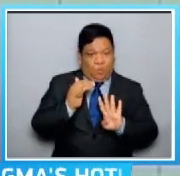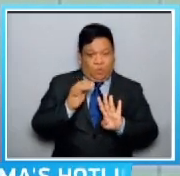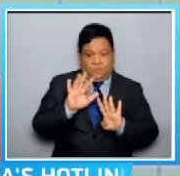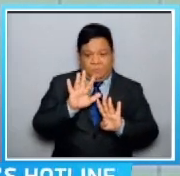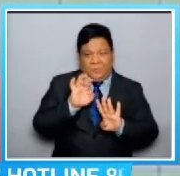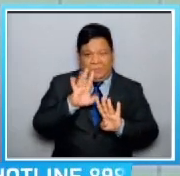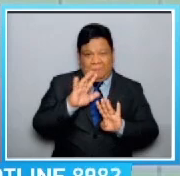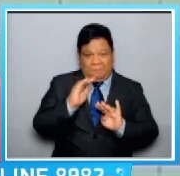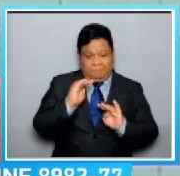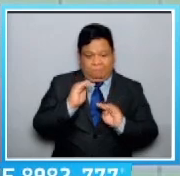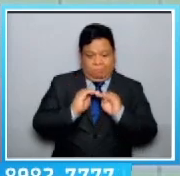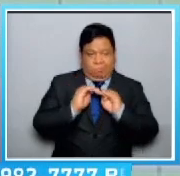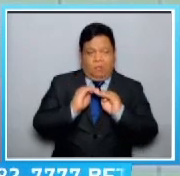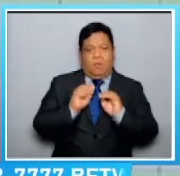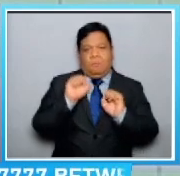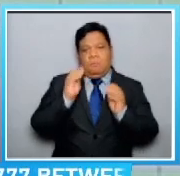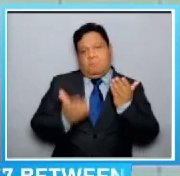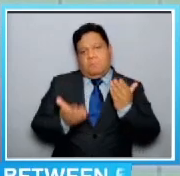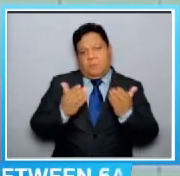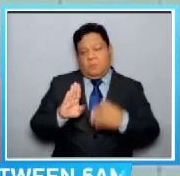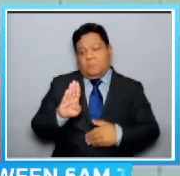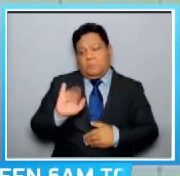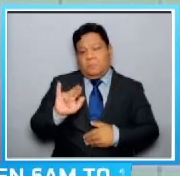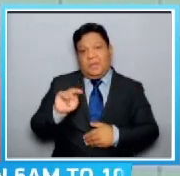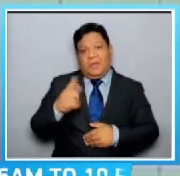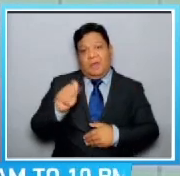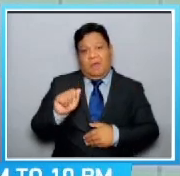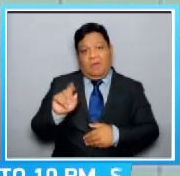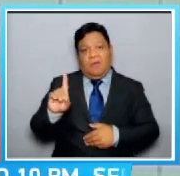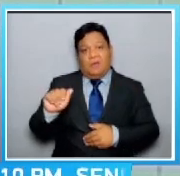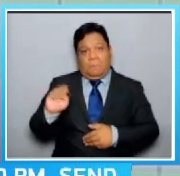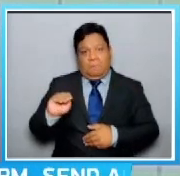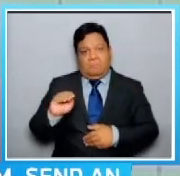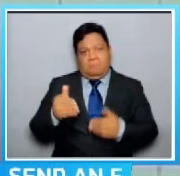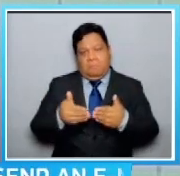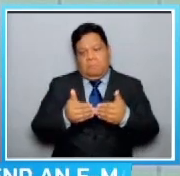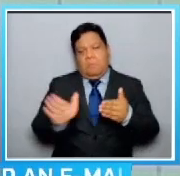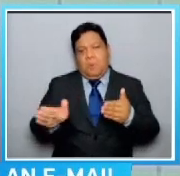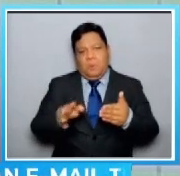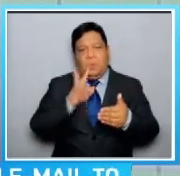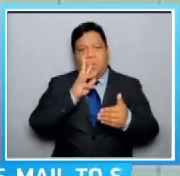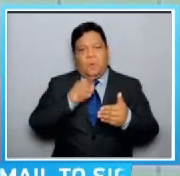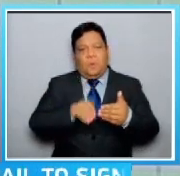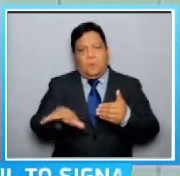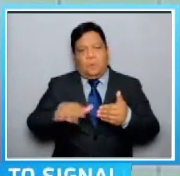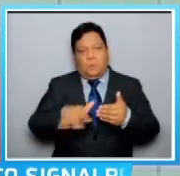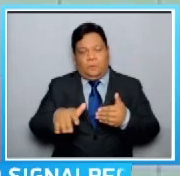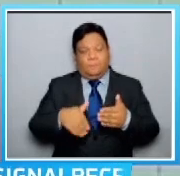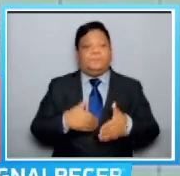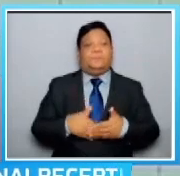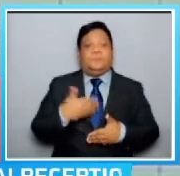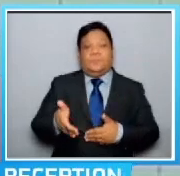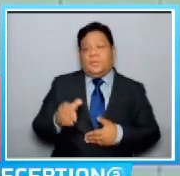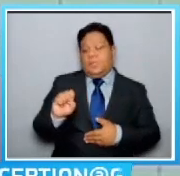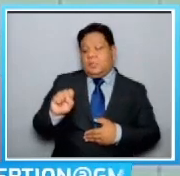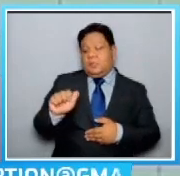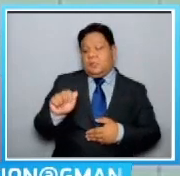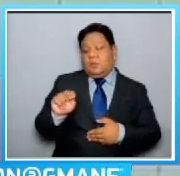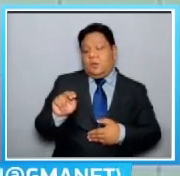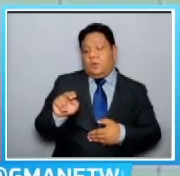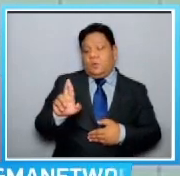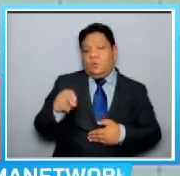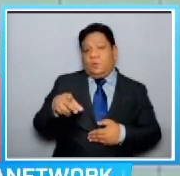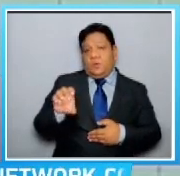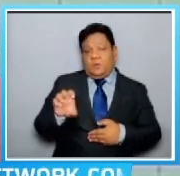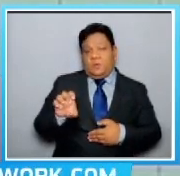nila. And then ang San Roque, nasa 250.32. So ang normal high niya